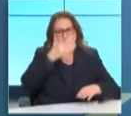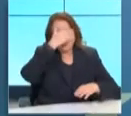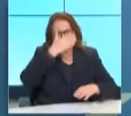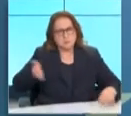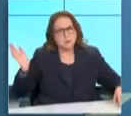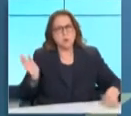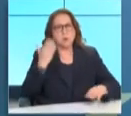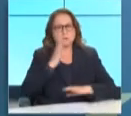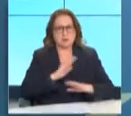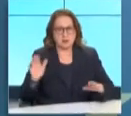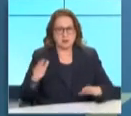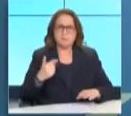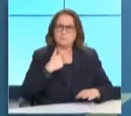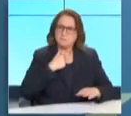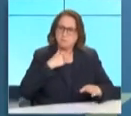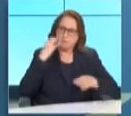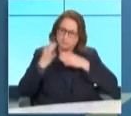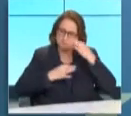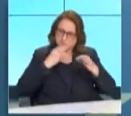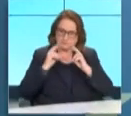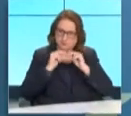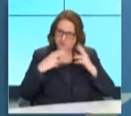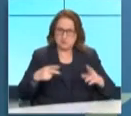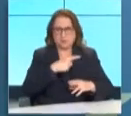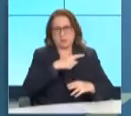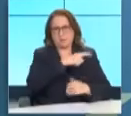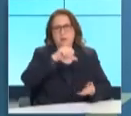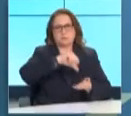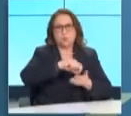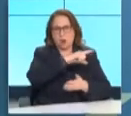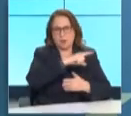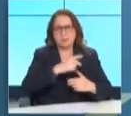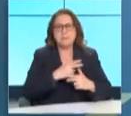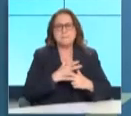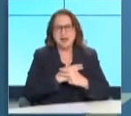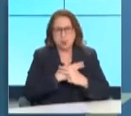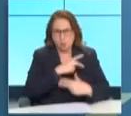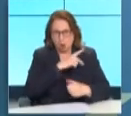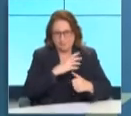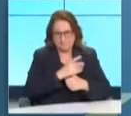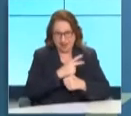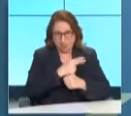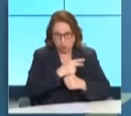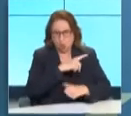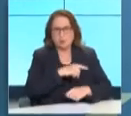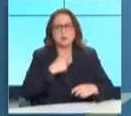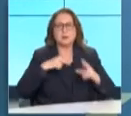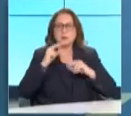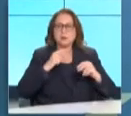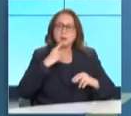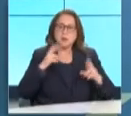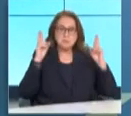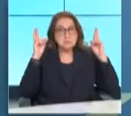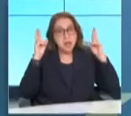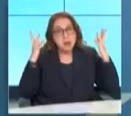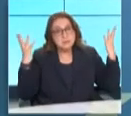Μαριούπολη. Και θα είναι πραγματικά ευχής έργων εάν η Ρωσία αντιληφθεί